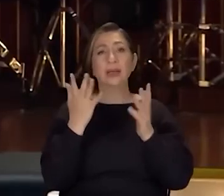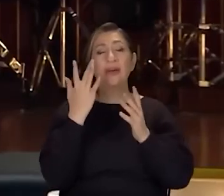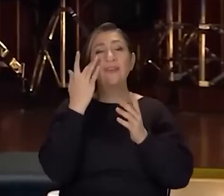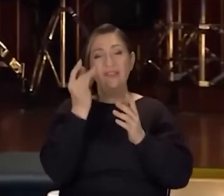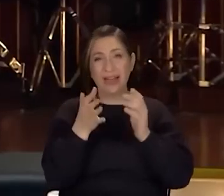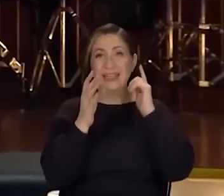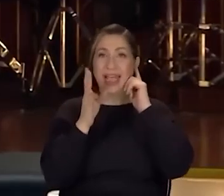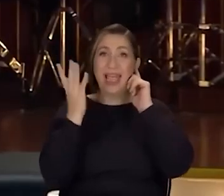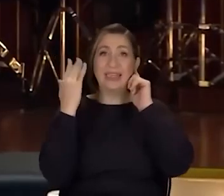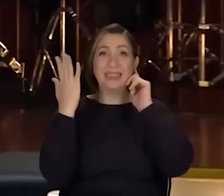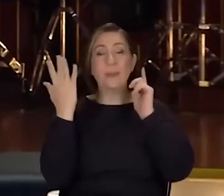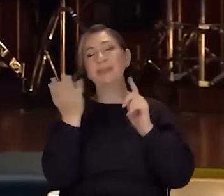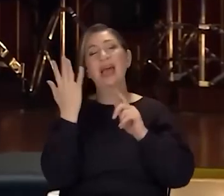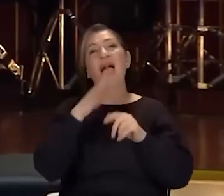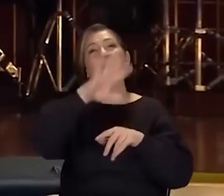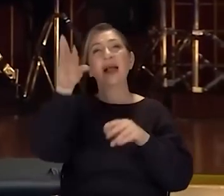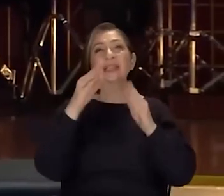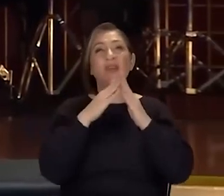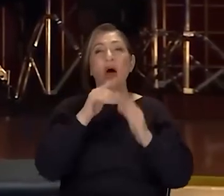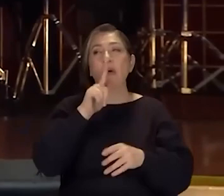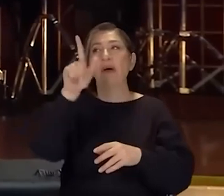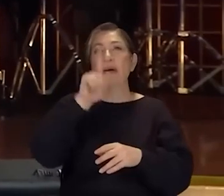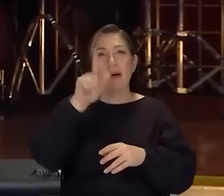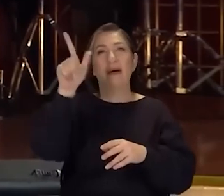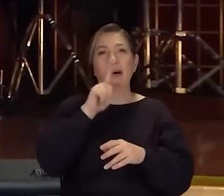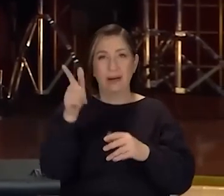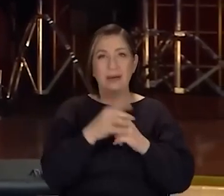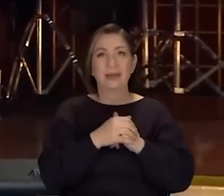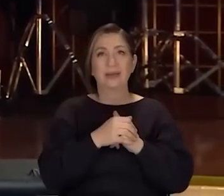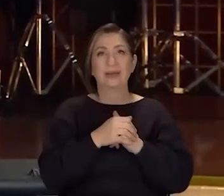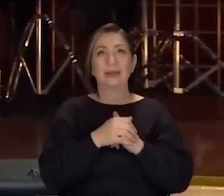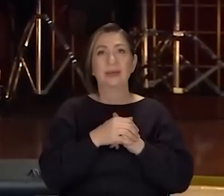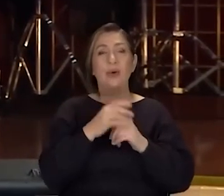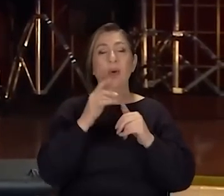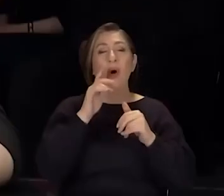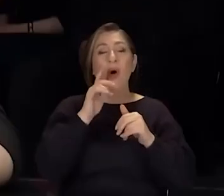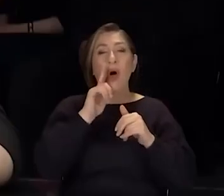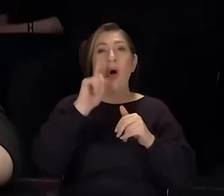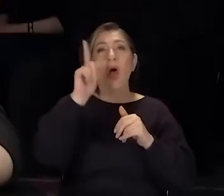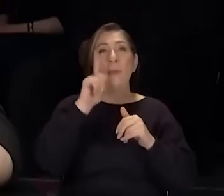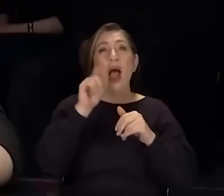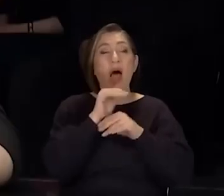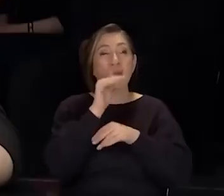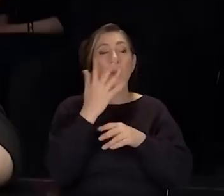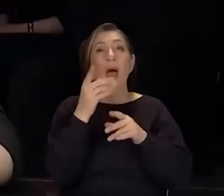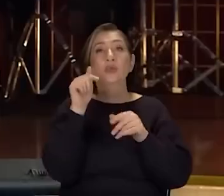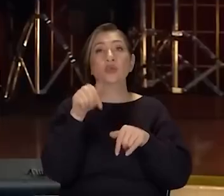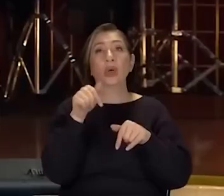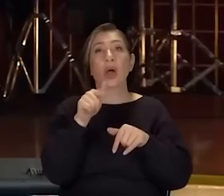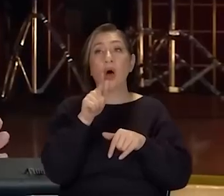fark ettik şimdi, artık eskiden mesela herkes evde horlardı. Yani horlamak da bir hayat belirtisiydi. Aynen. Şimdi